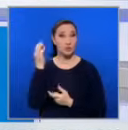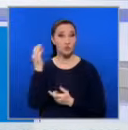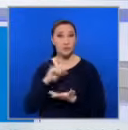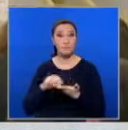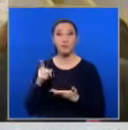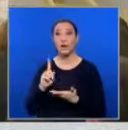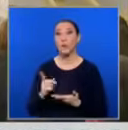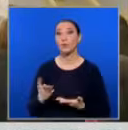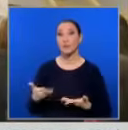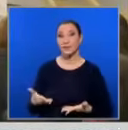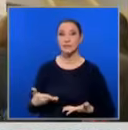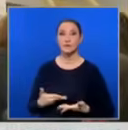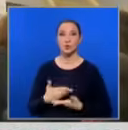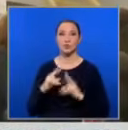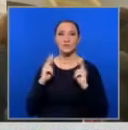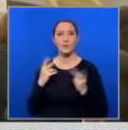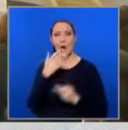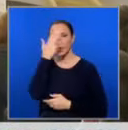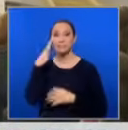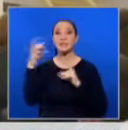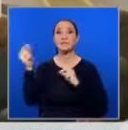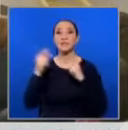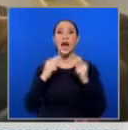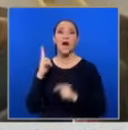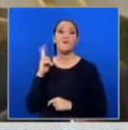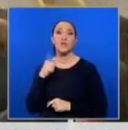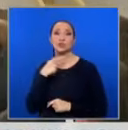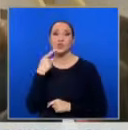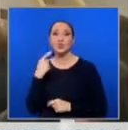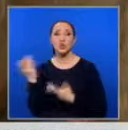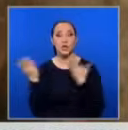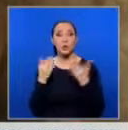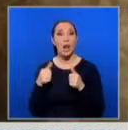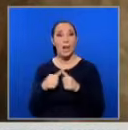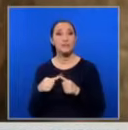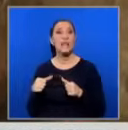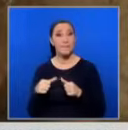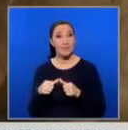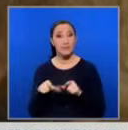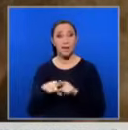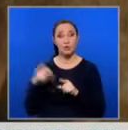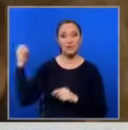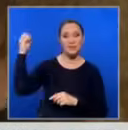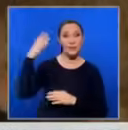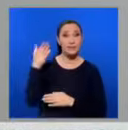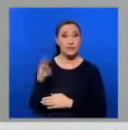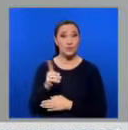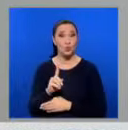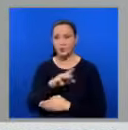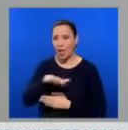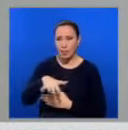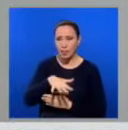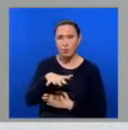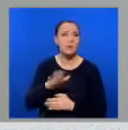света. Размислите на звездата на френскоязичната литература Лейла Слимани са като светлина за онези, които се лутат